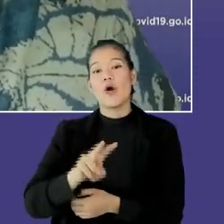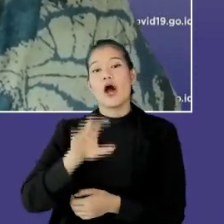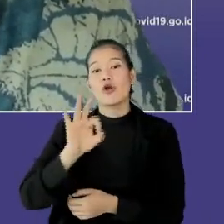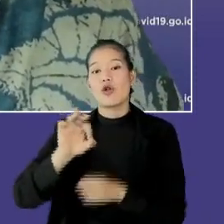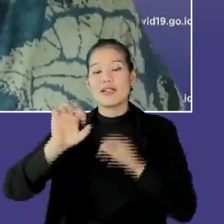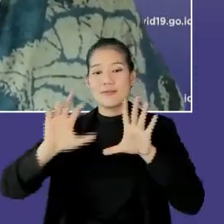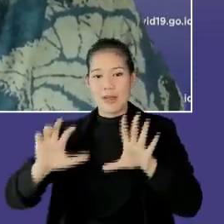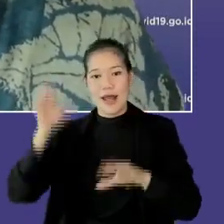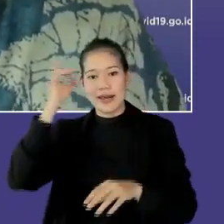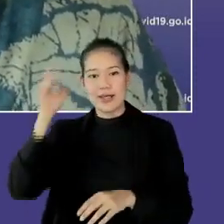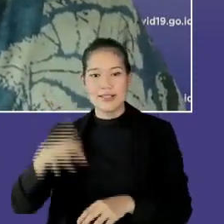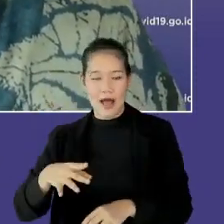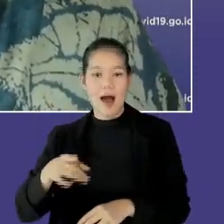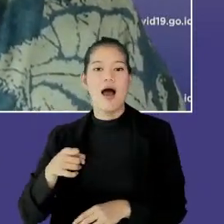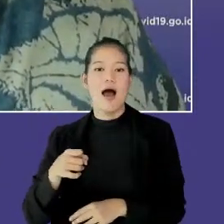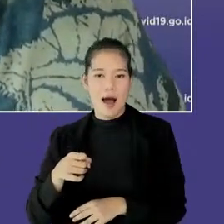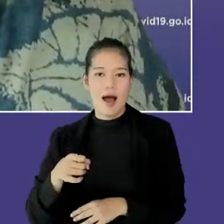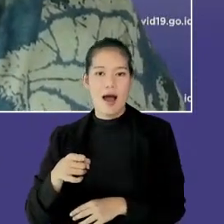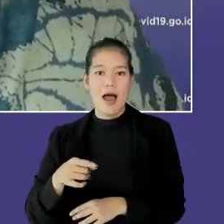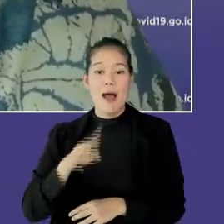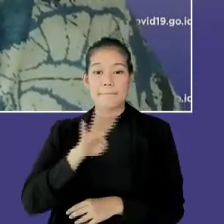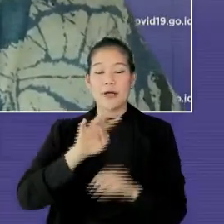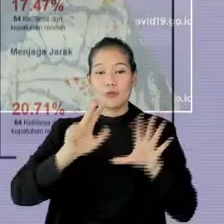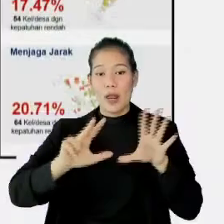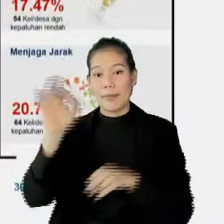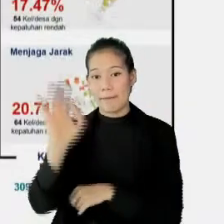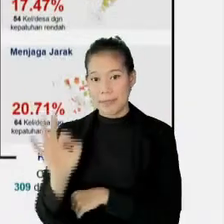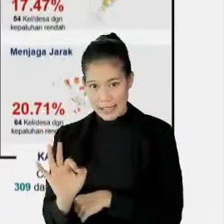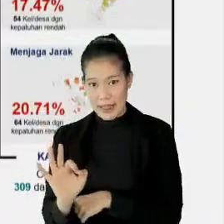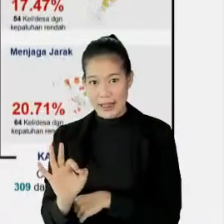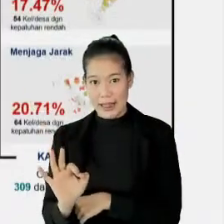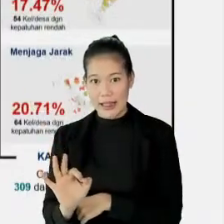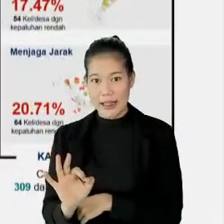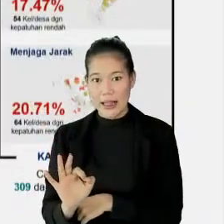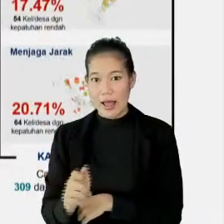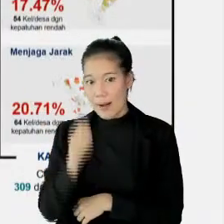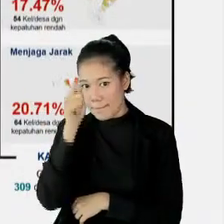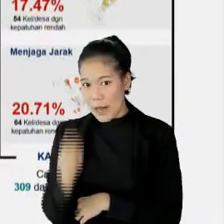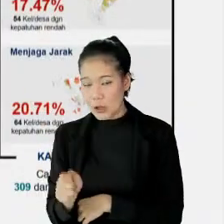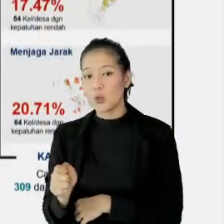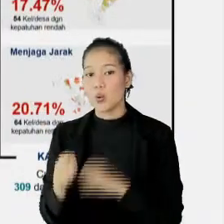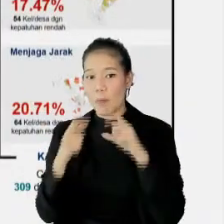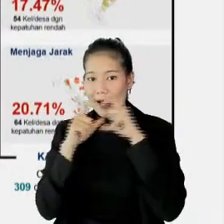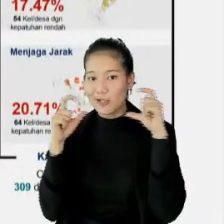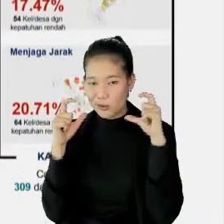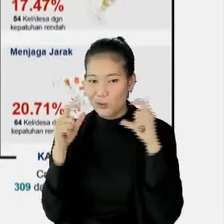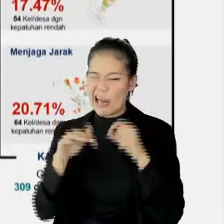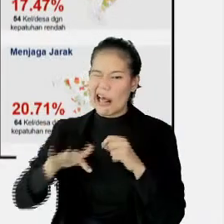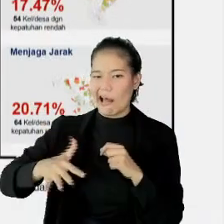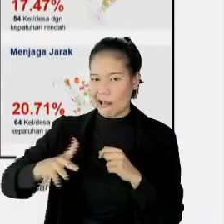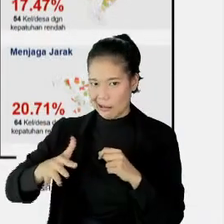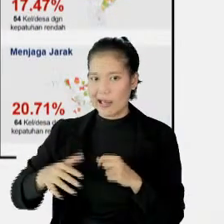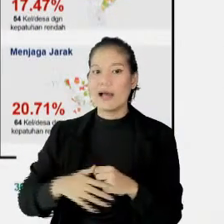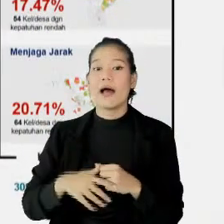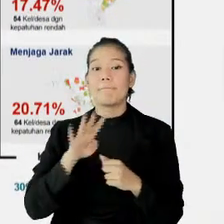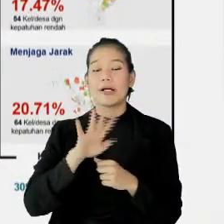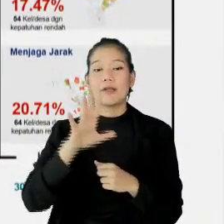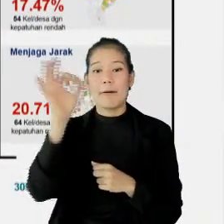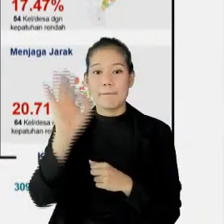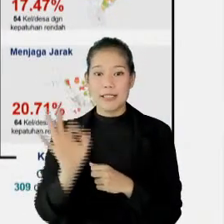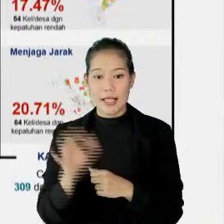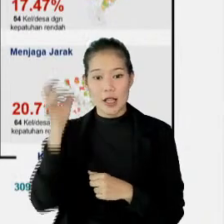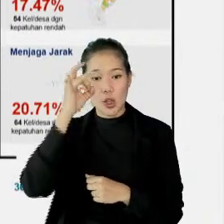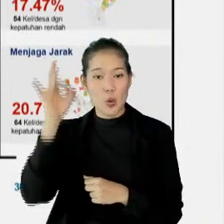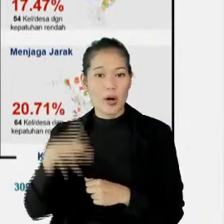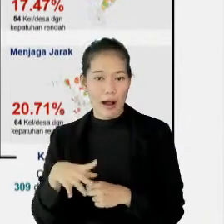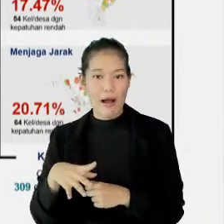229 kelurahan dan desa, ini kalau kita lihat 48% kepatuhan menggunakan masker masih rendah, 45%